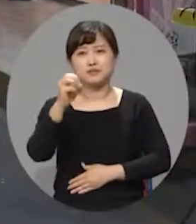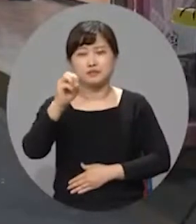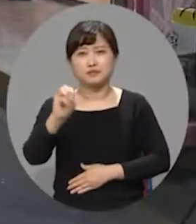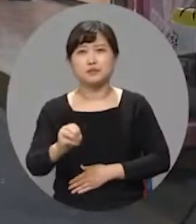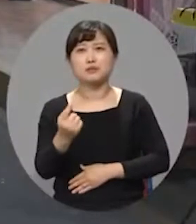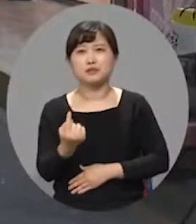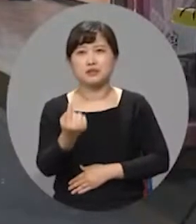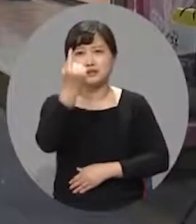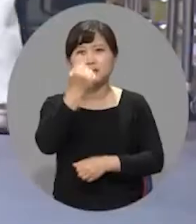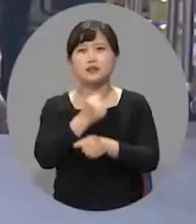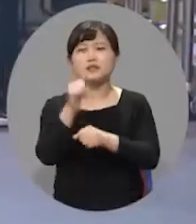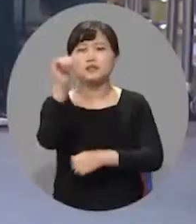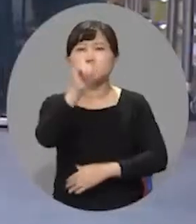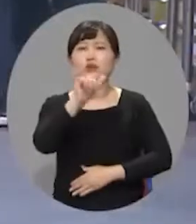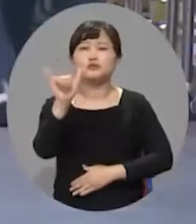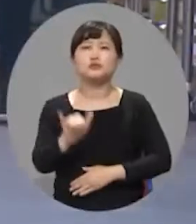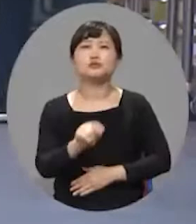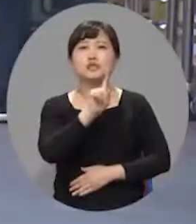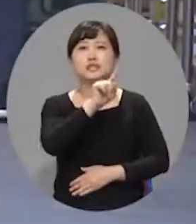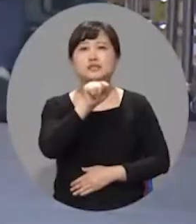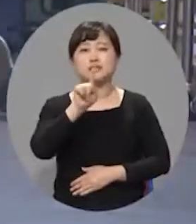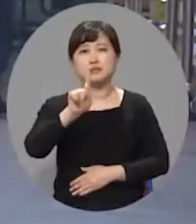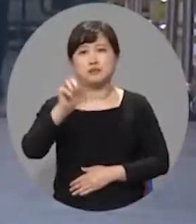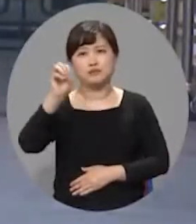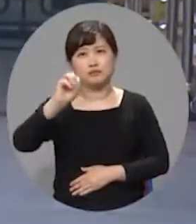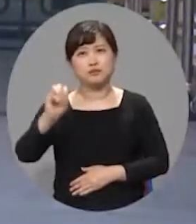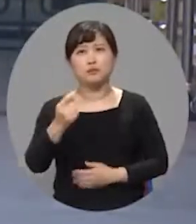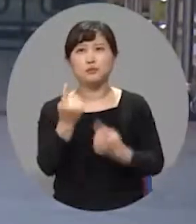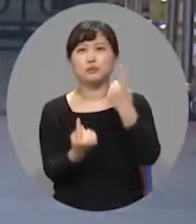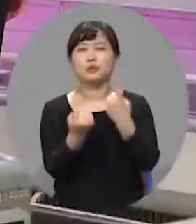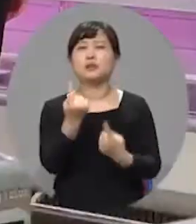전국 평균 상승률이 1.1% 보다 높았습니다